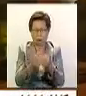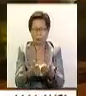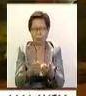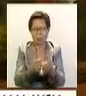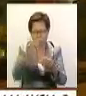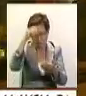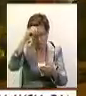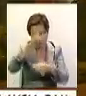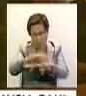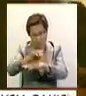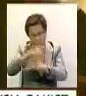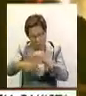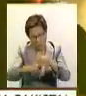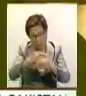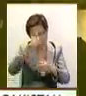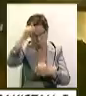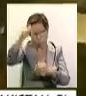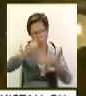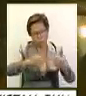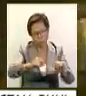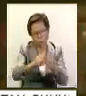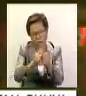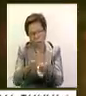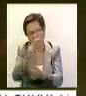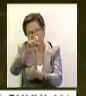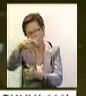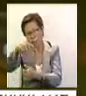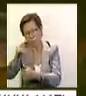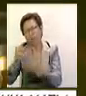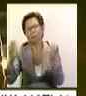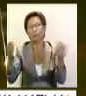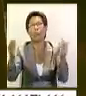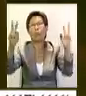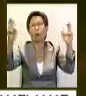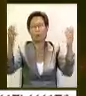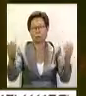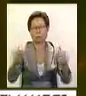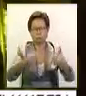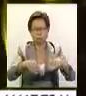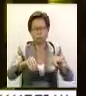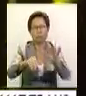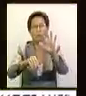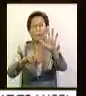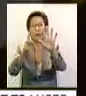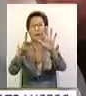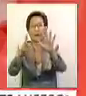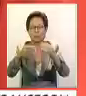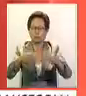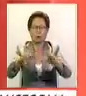Tuhan. Ali turut berkongsi tentang jualan album ekspedisi berjudul Doa yang kini telah pun terjual sebanyak 5,000